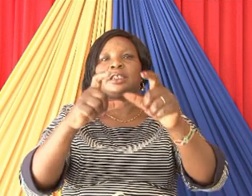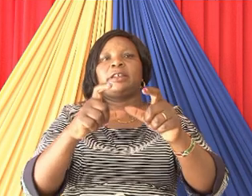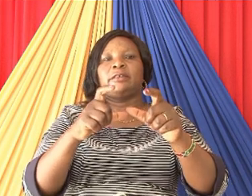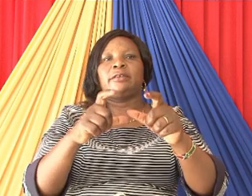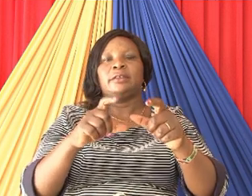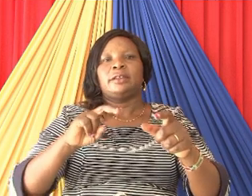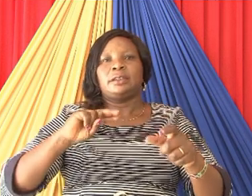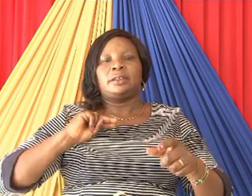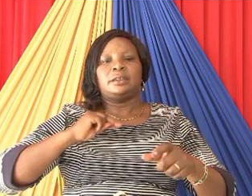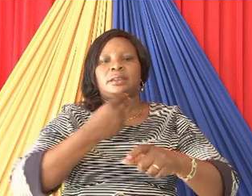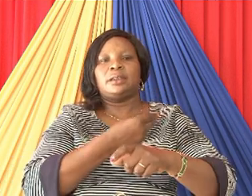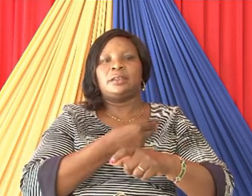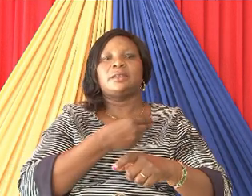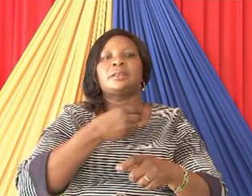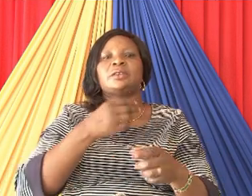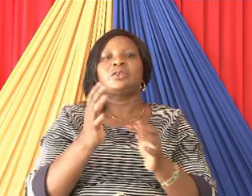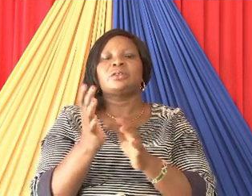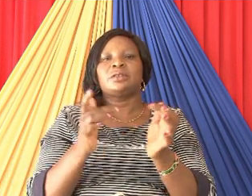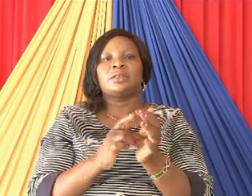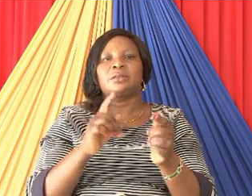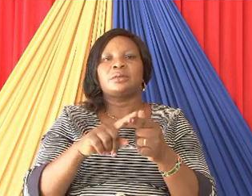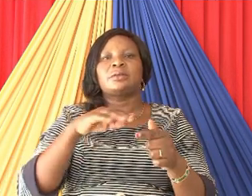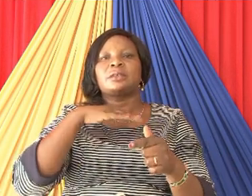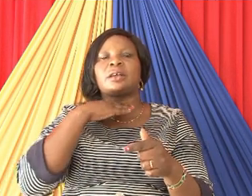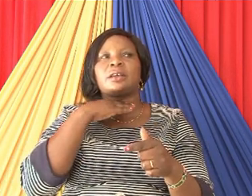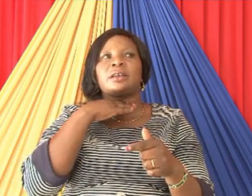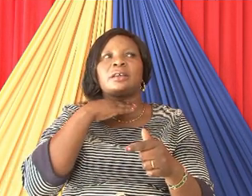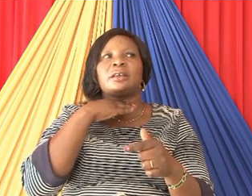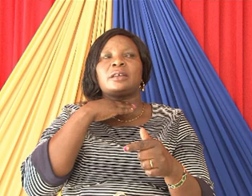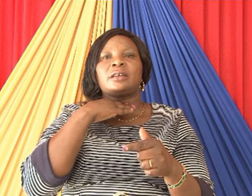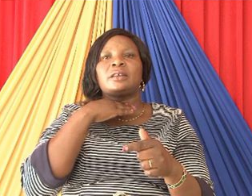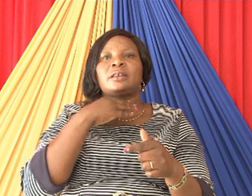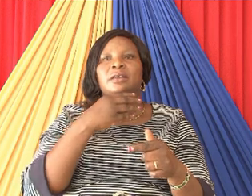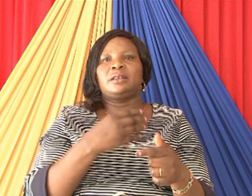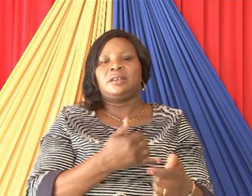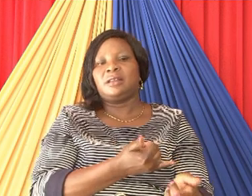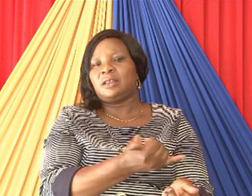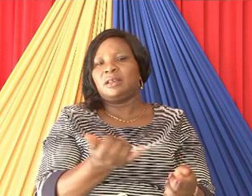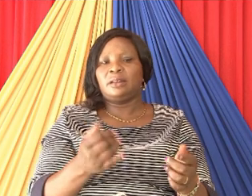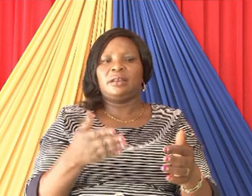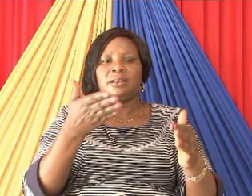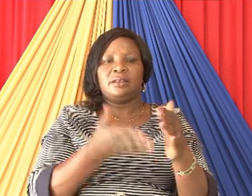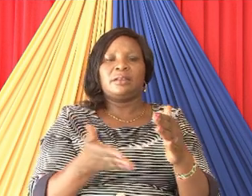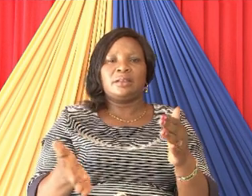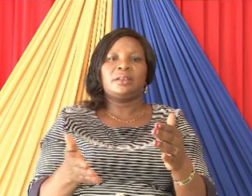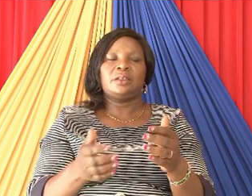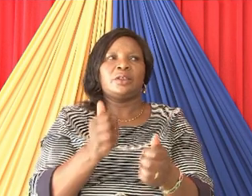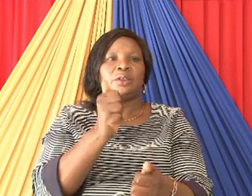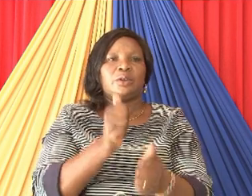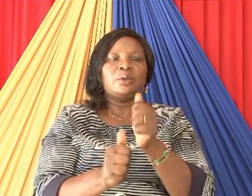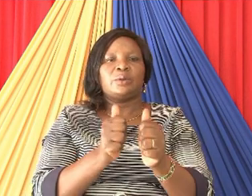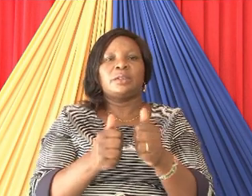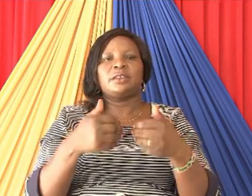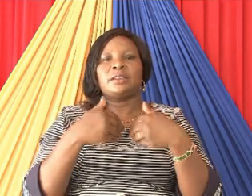anapotuangalia kunayo mambo ambayo anaona hayaleti mazao ama hatuzai mazao mbele